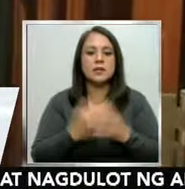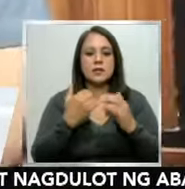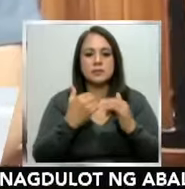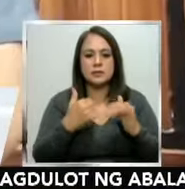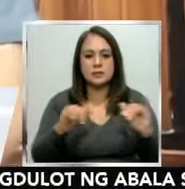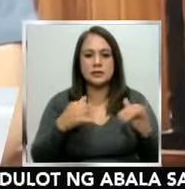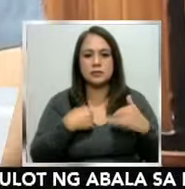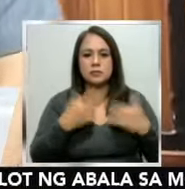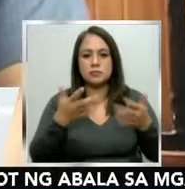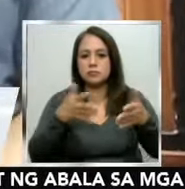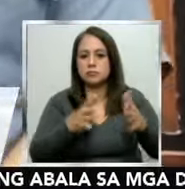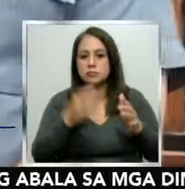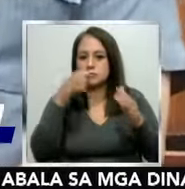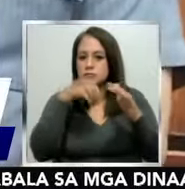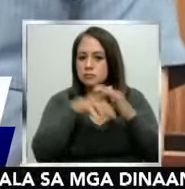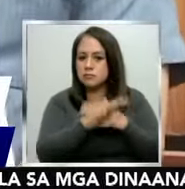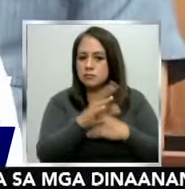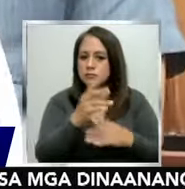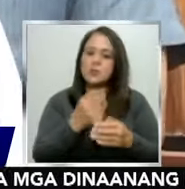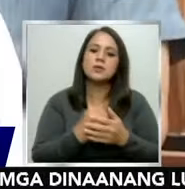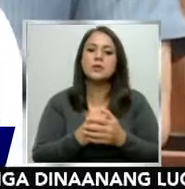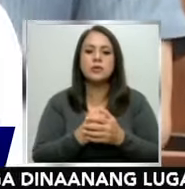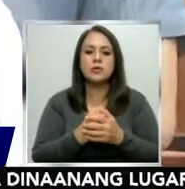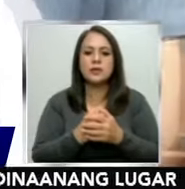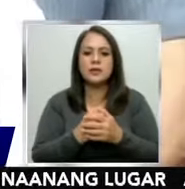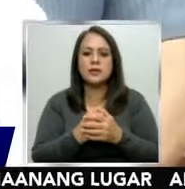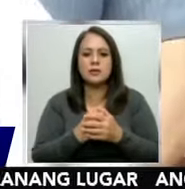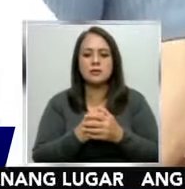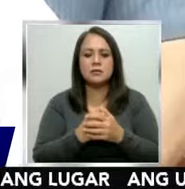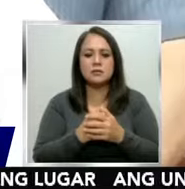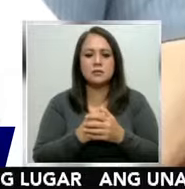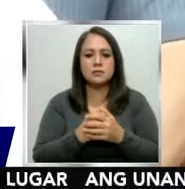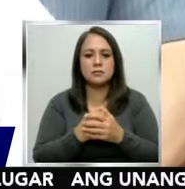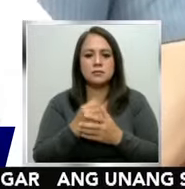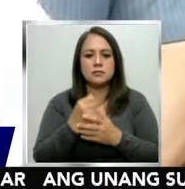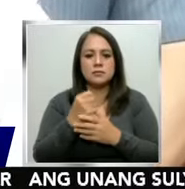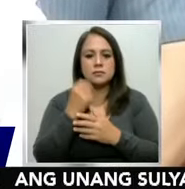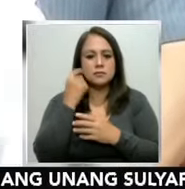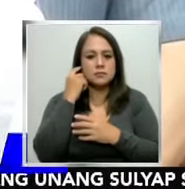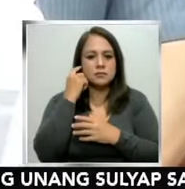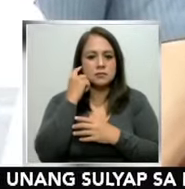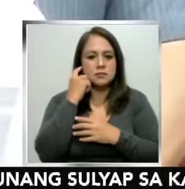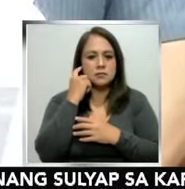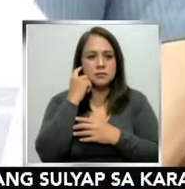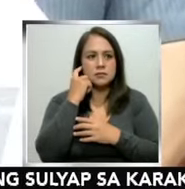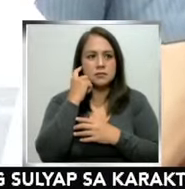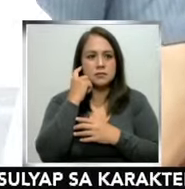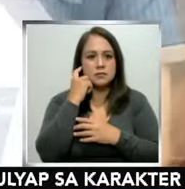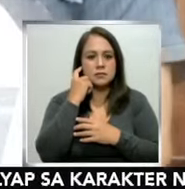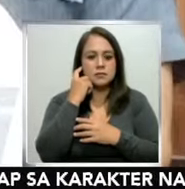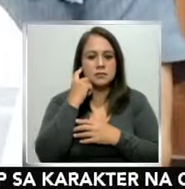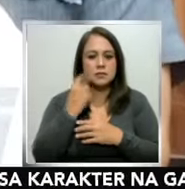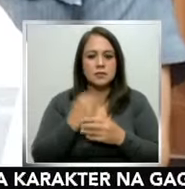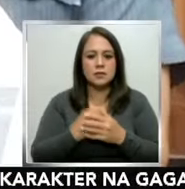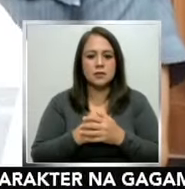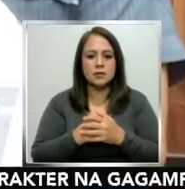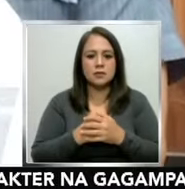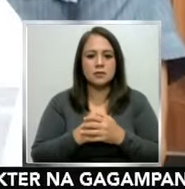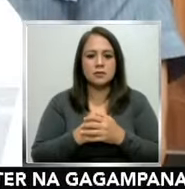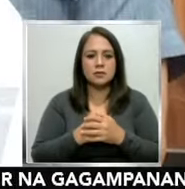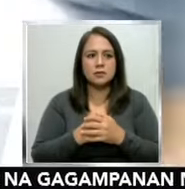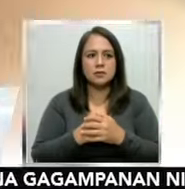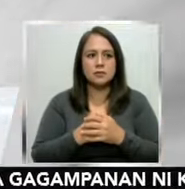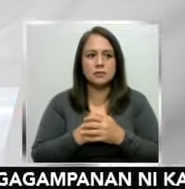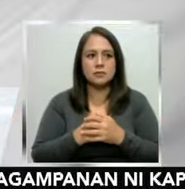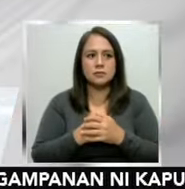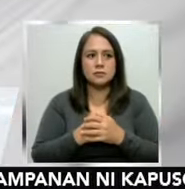rito. Chinek po namin yung permit. Bantag po apelido ng kumuha ng permit ng construction. Parang sabi, misis